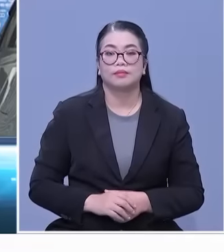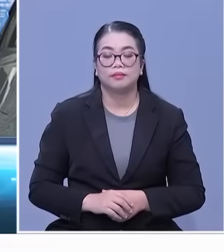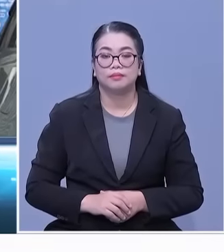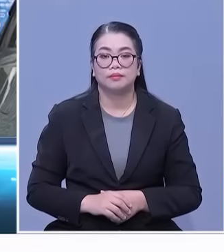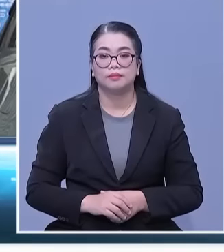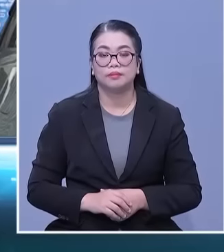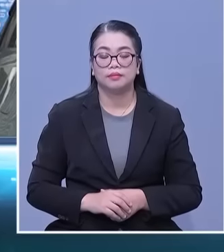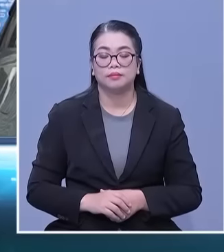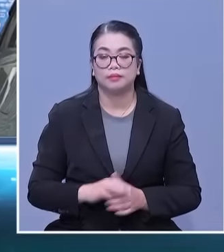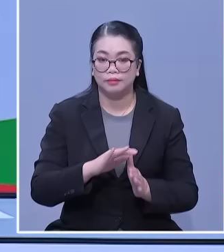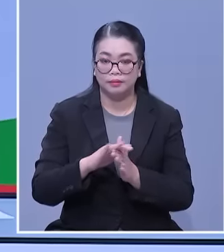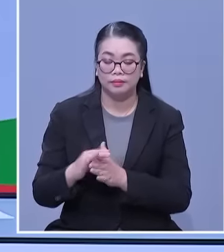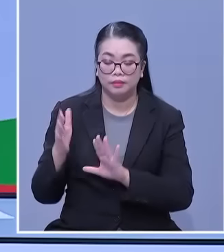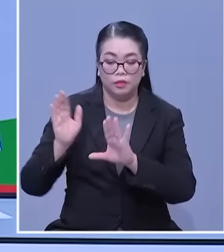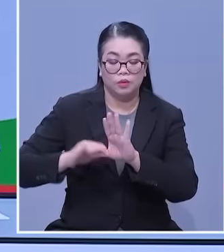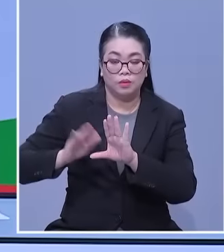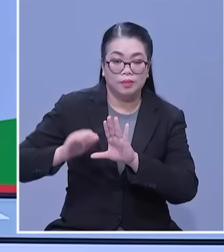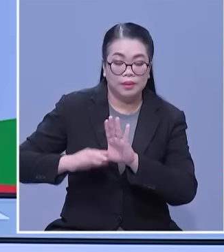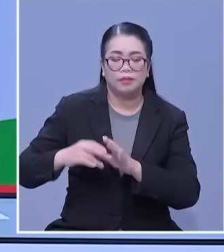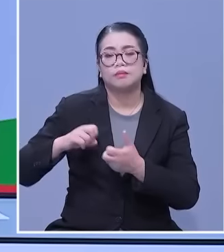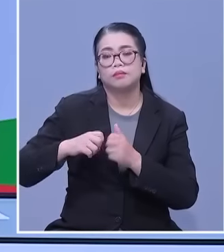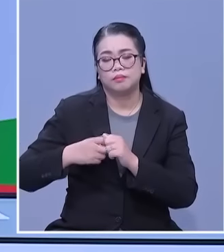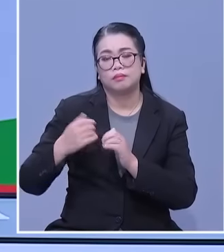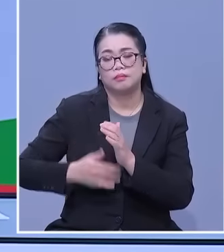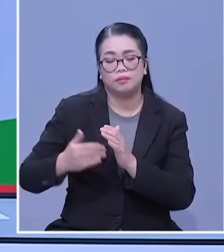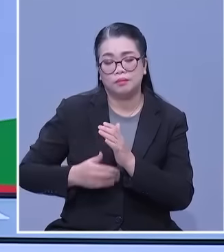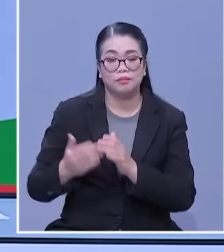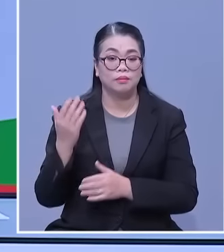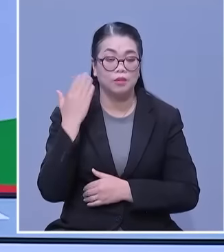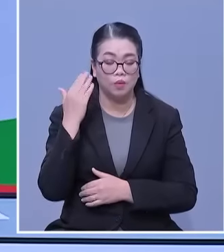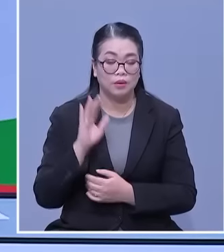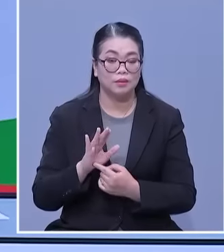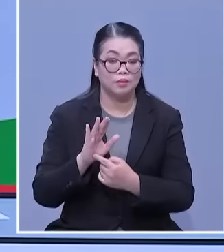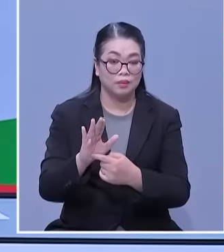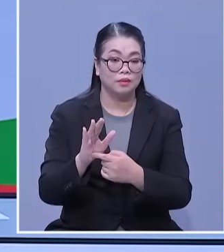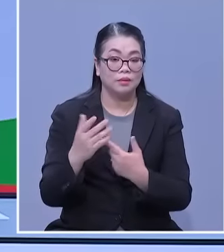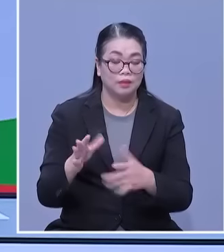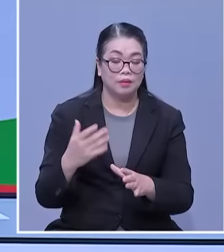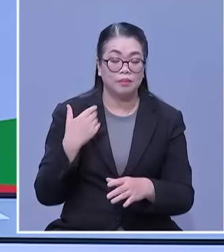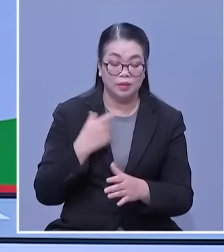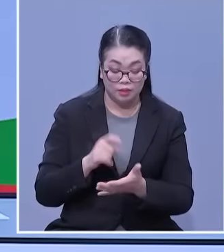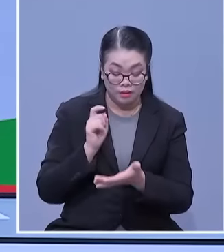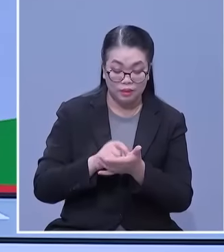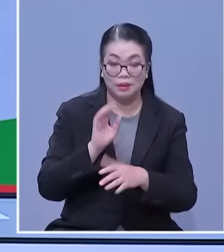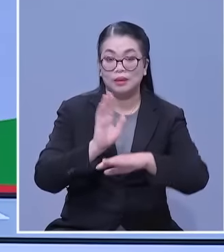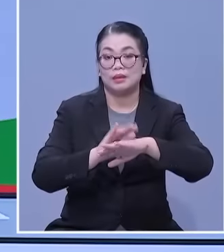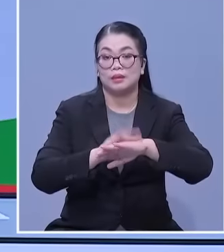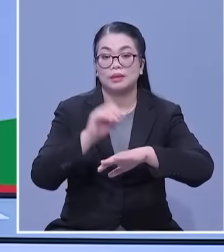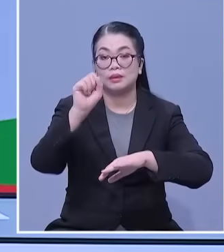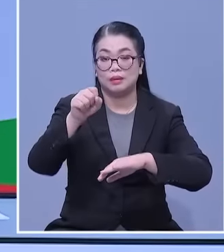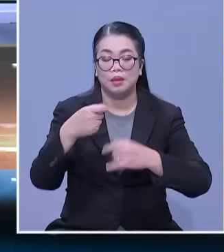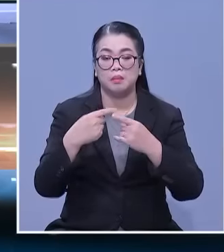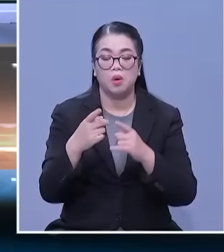ส่วนประเด็นเรื่องการลงทะเบียนเนี่ยนะครับก็เมื่อวานนี้เรานำเสนอไปว่ามีการออกมาเตือนใช่มั้ยว่า